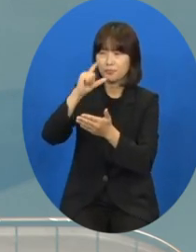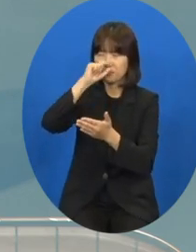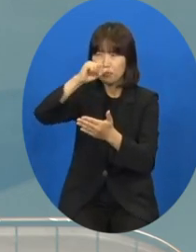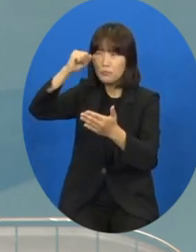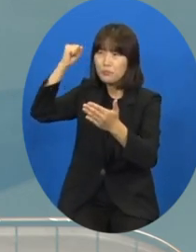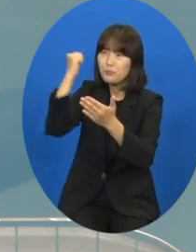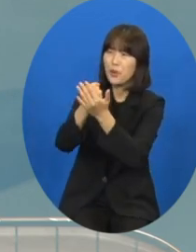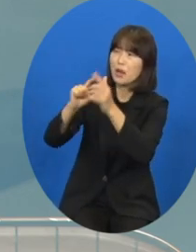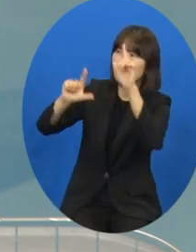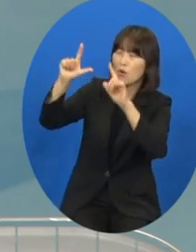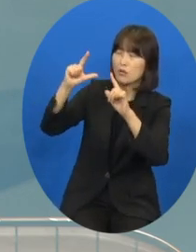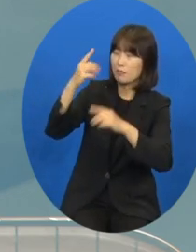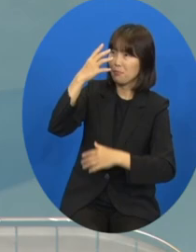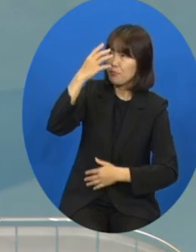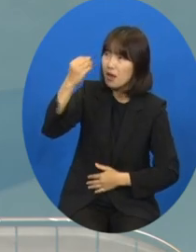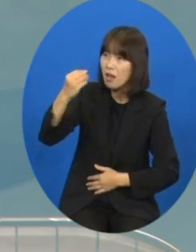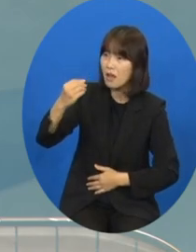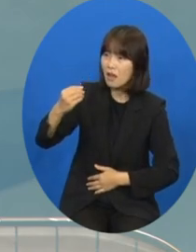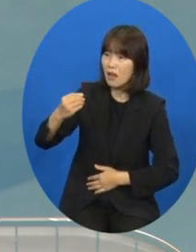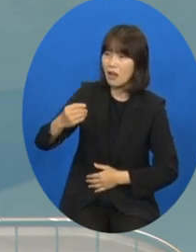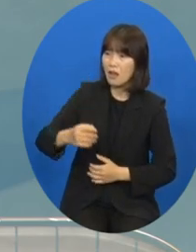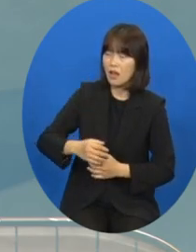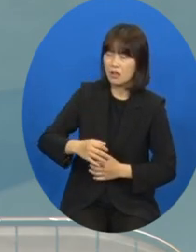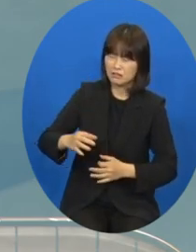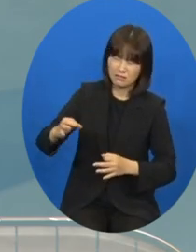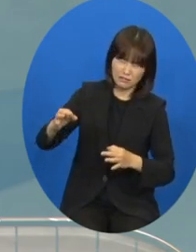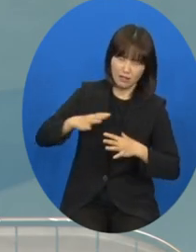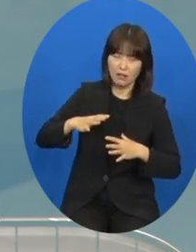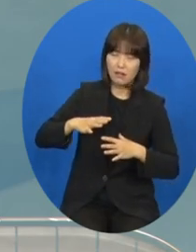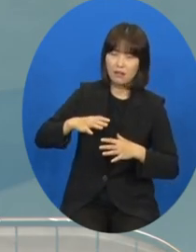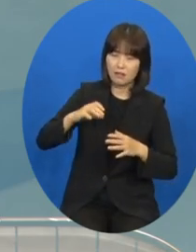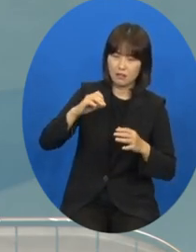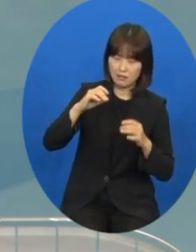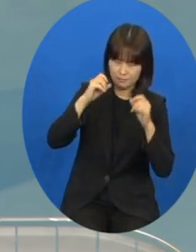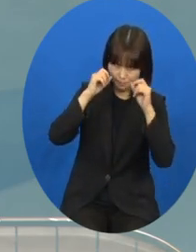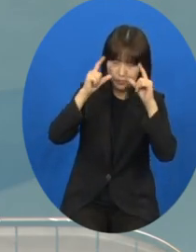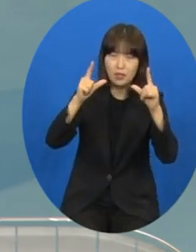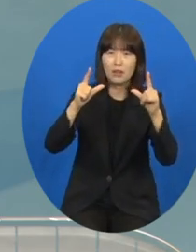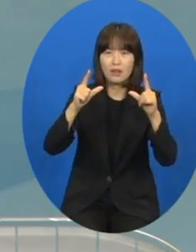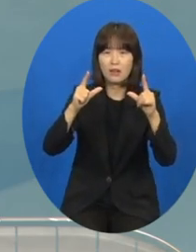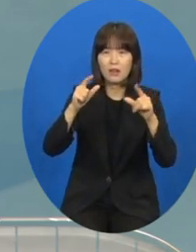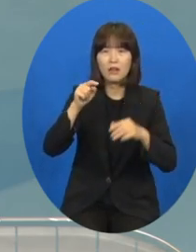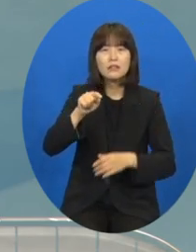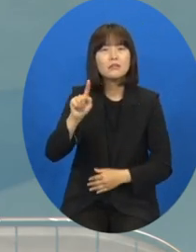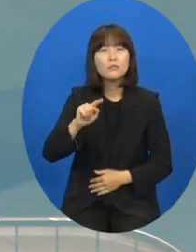보고는 기절하는 줄 알고 그리고는 깼어요. 꿈이었습니다.